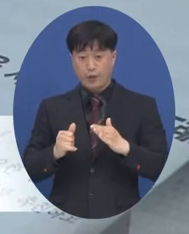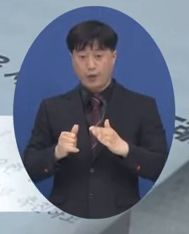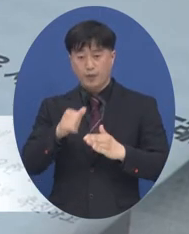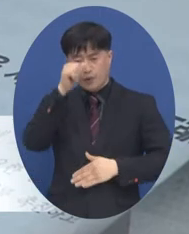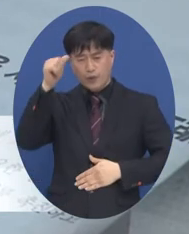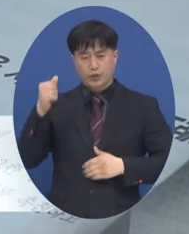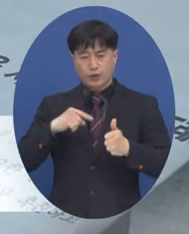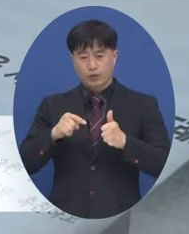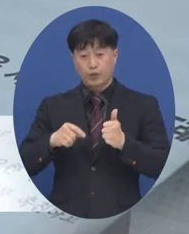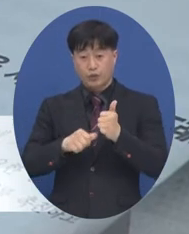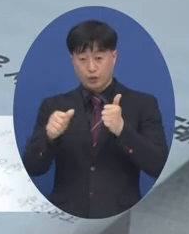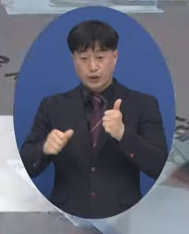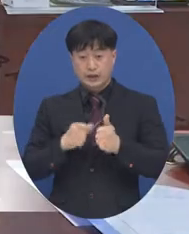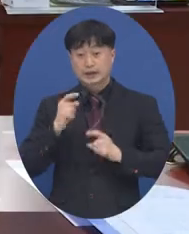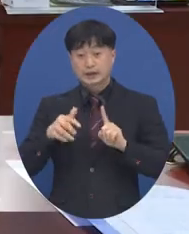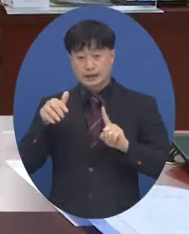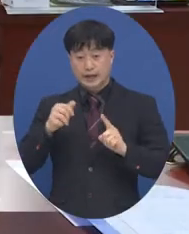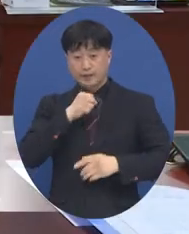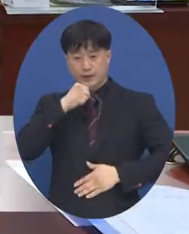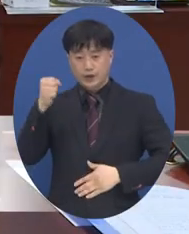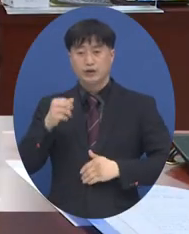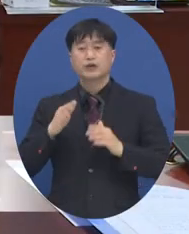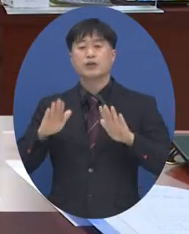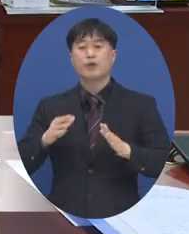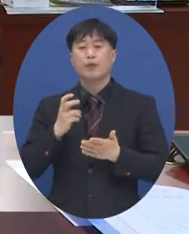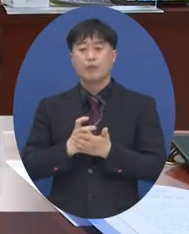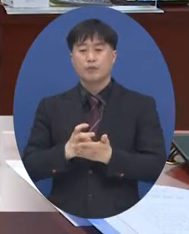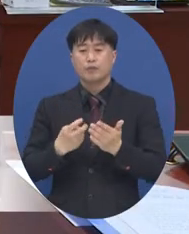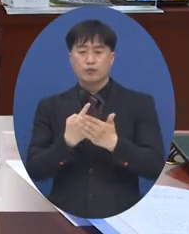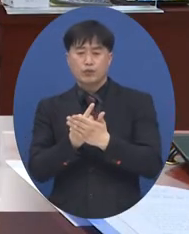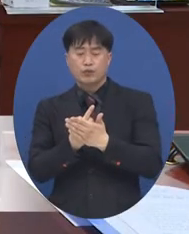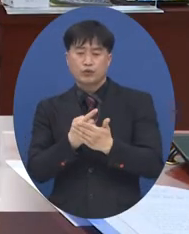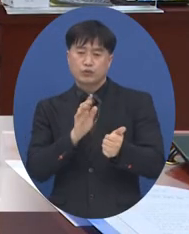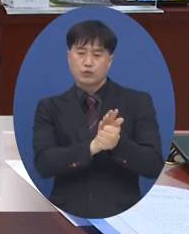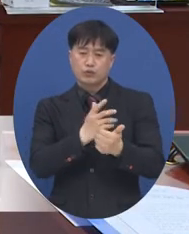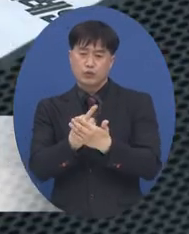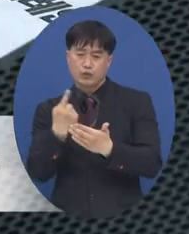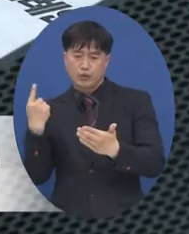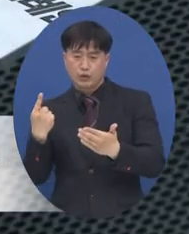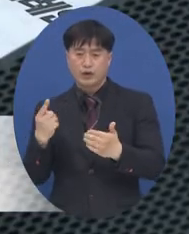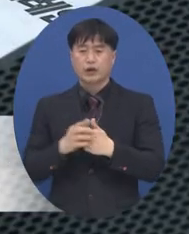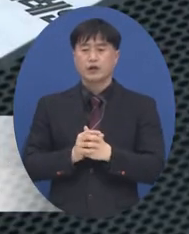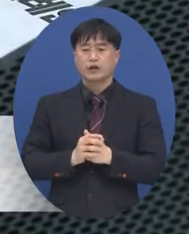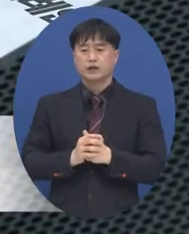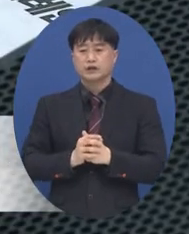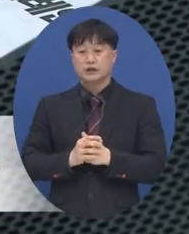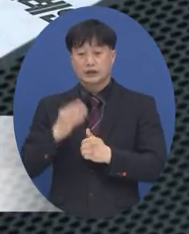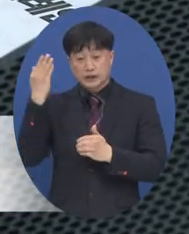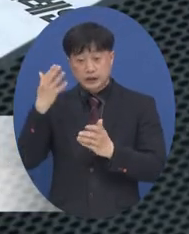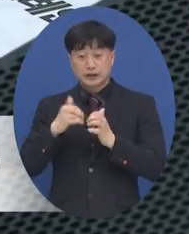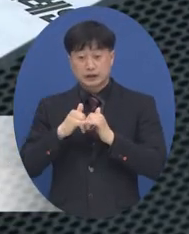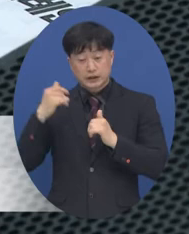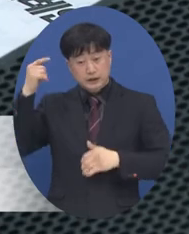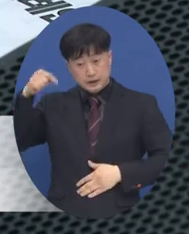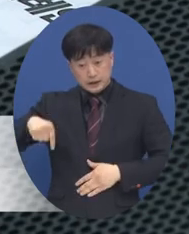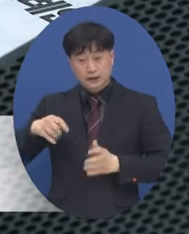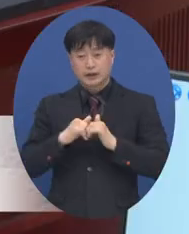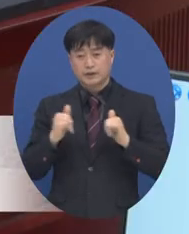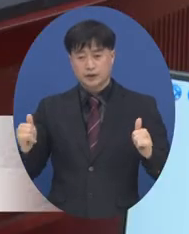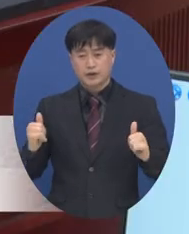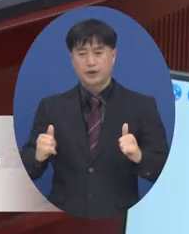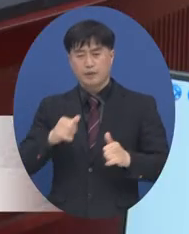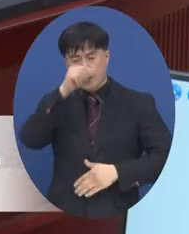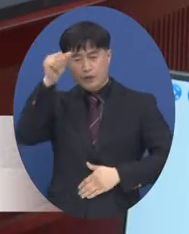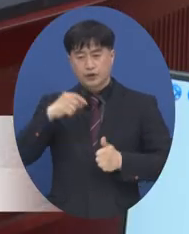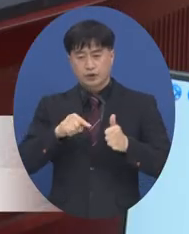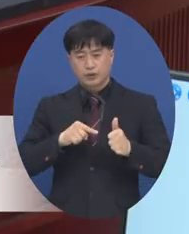회의 의 심사를 통과했습니다 이번 조례안은 지원 사각지대에 놓인 경계선 지능 인 의 생일 주기별 평생 교육을 체계적으로